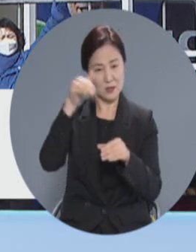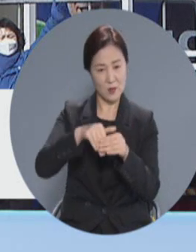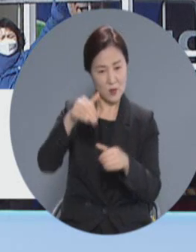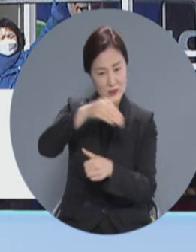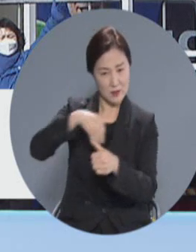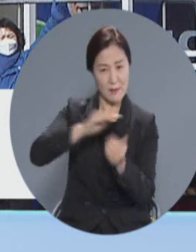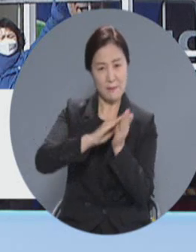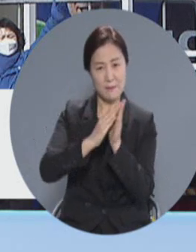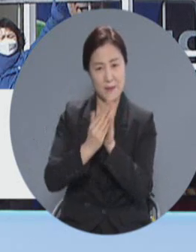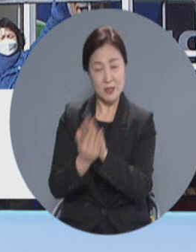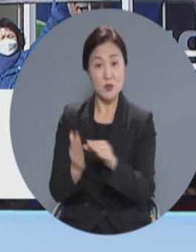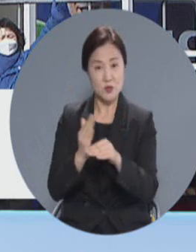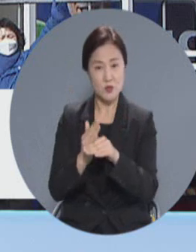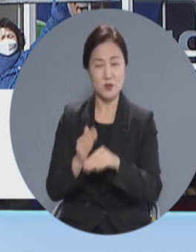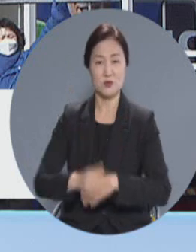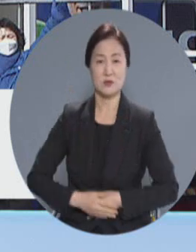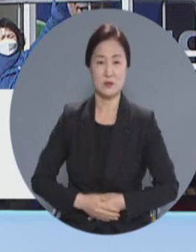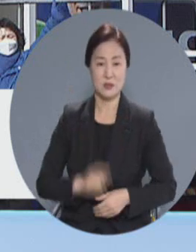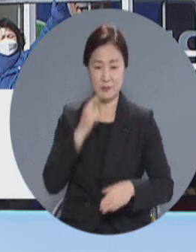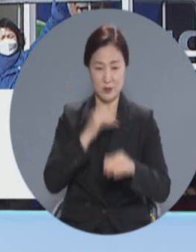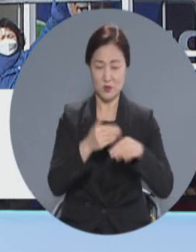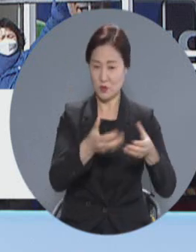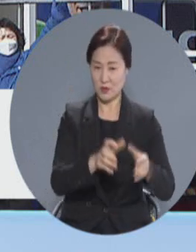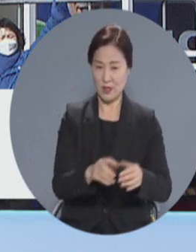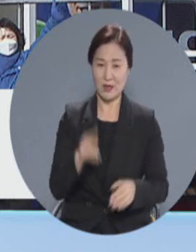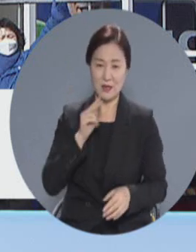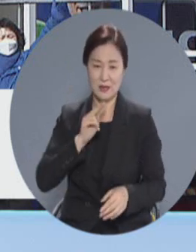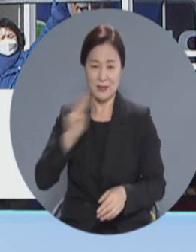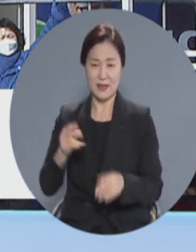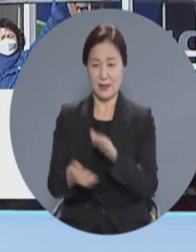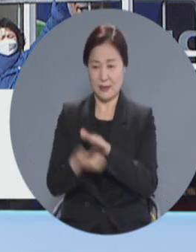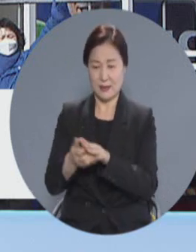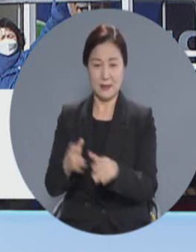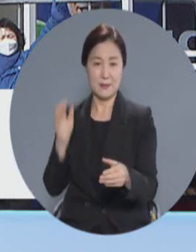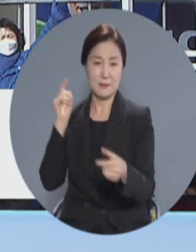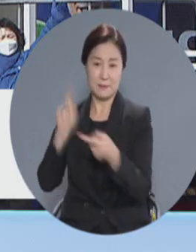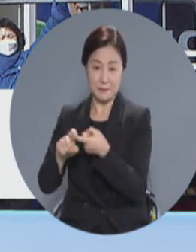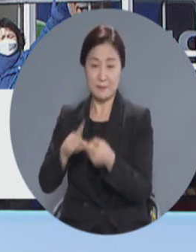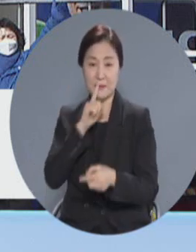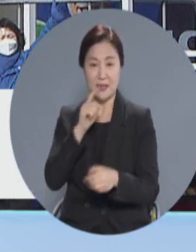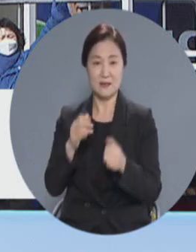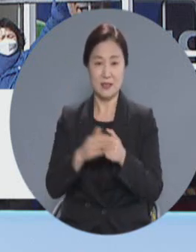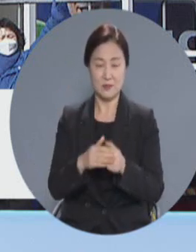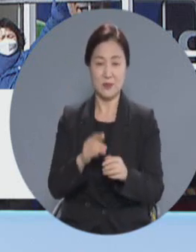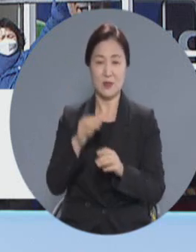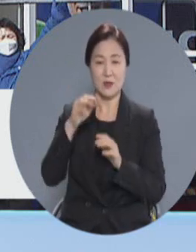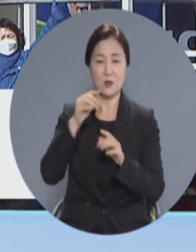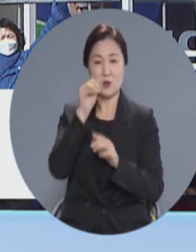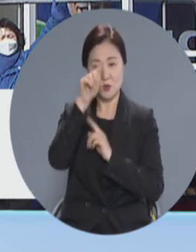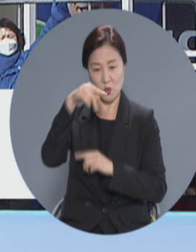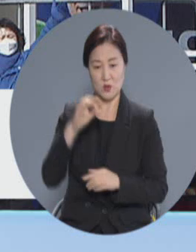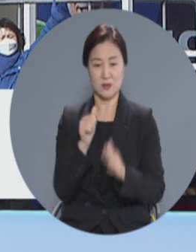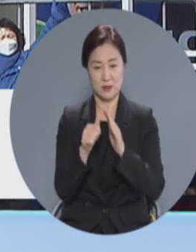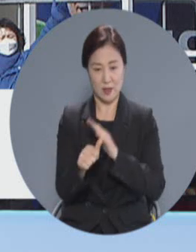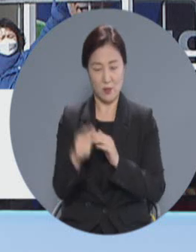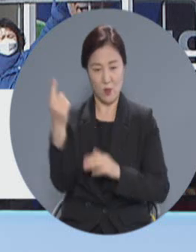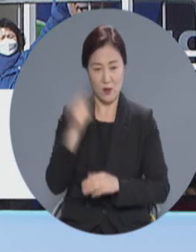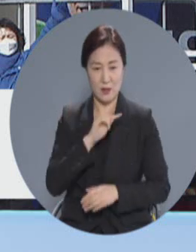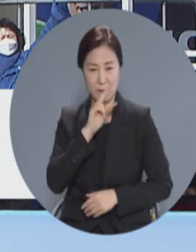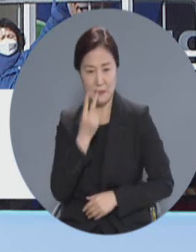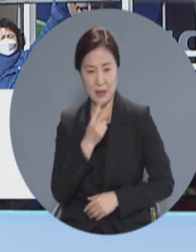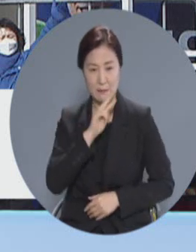있습니다. 민주당은 이번 단일화를 야합이라고 비판했고 지역을 찾은 송영길 대표는 말바꾸기와